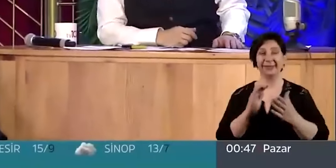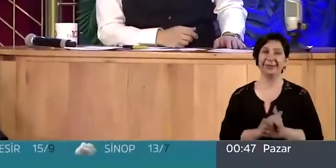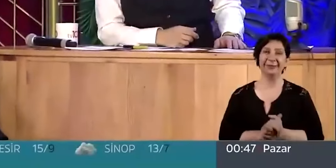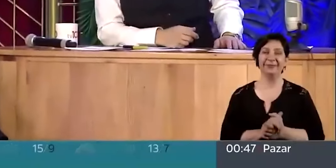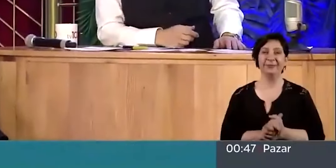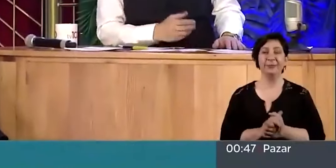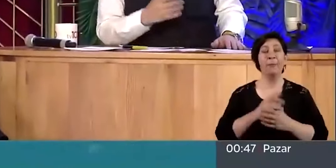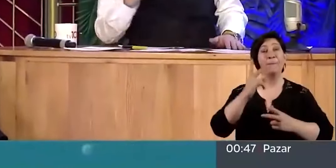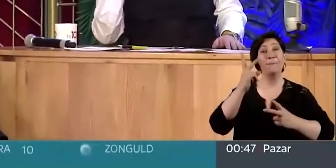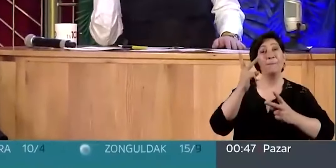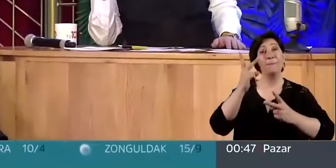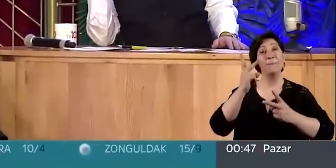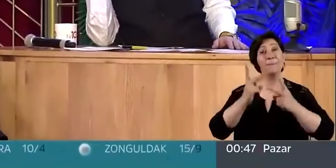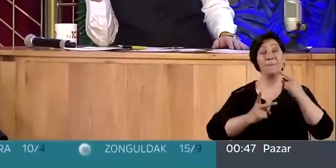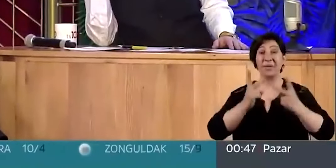Hemen bazı